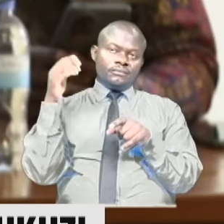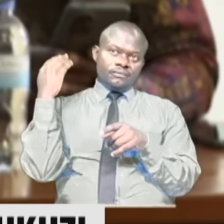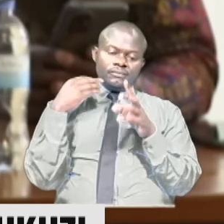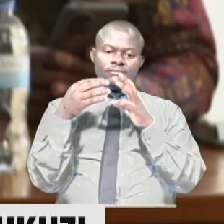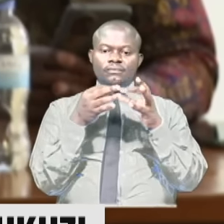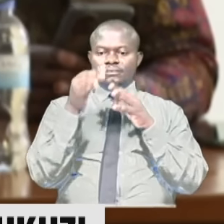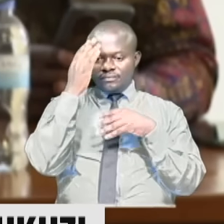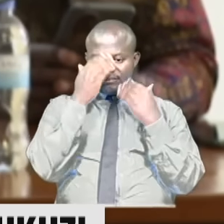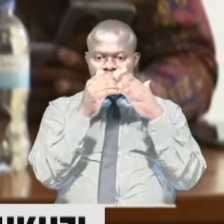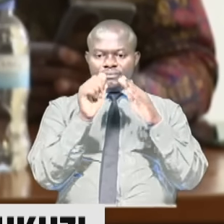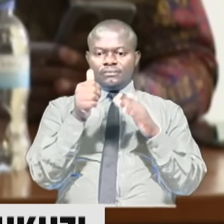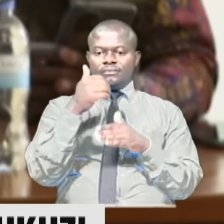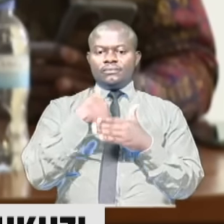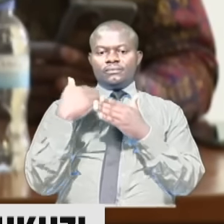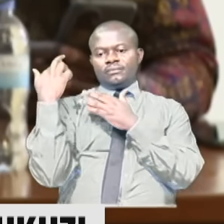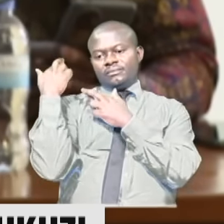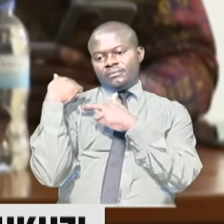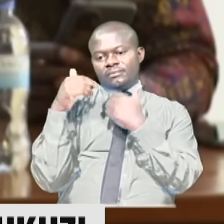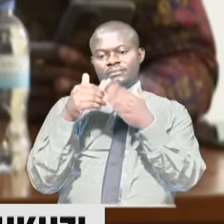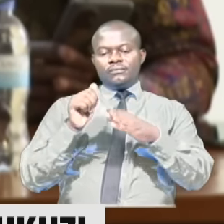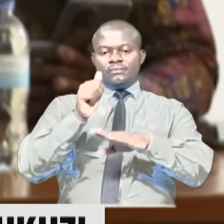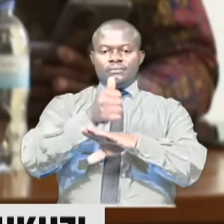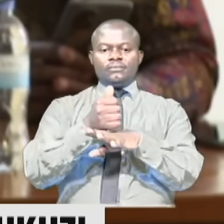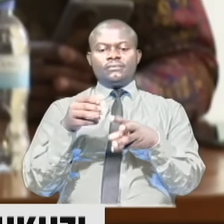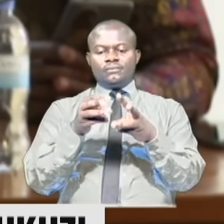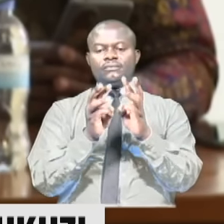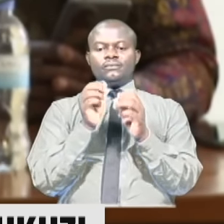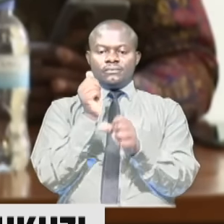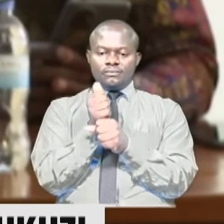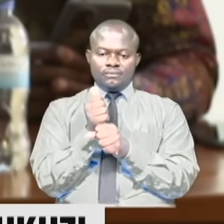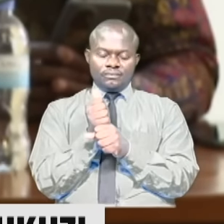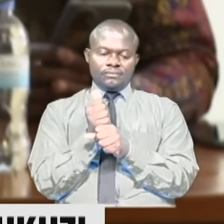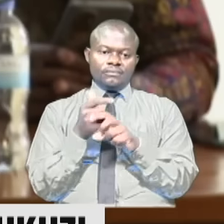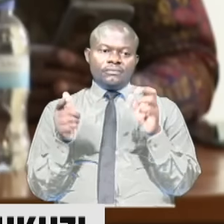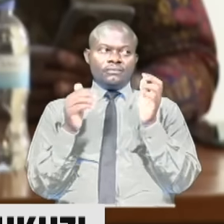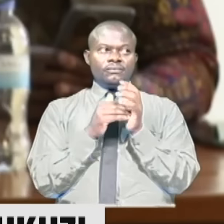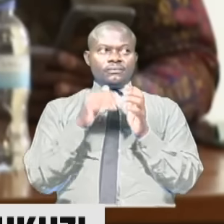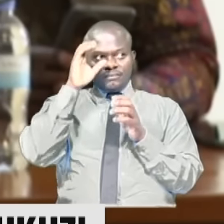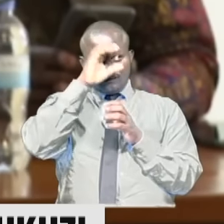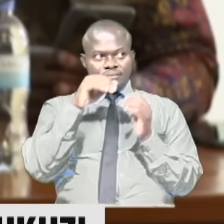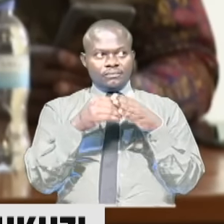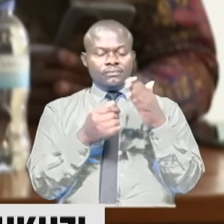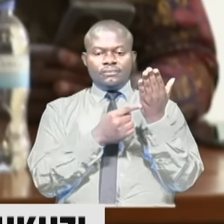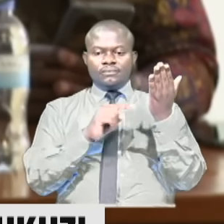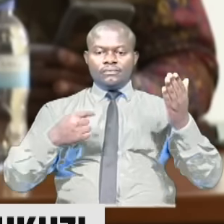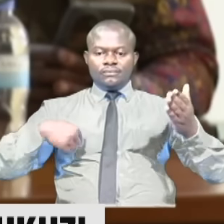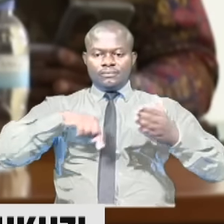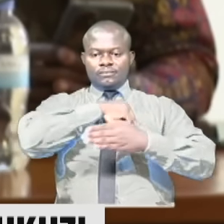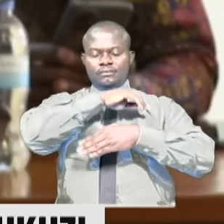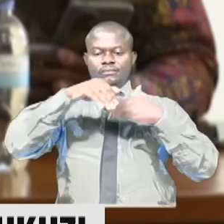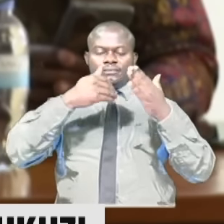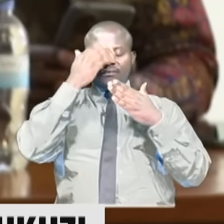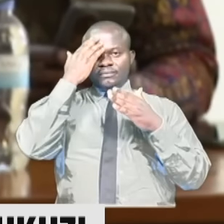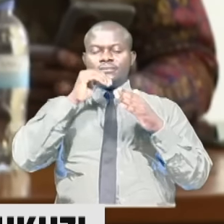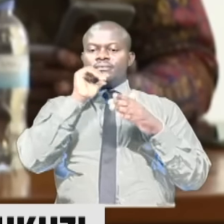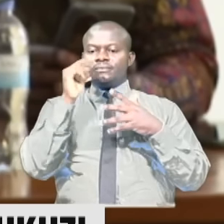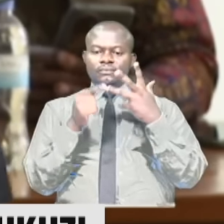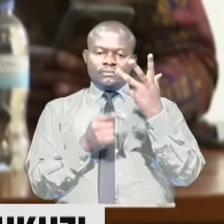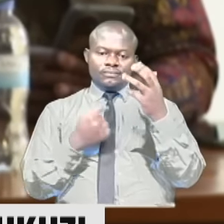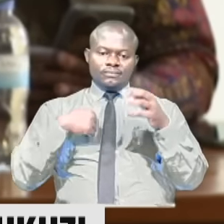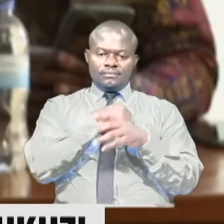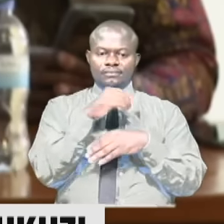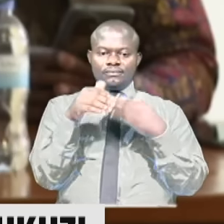niyo ifite mu nshingano gushyiraho ubwo buryo bwo kubikora ndetse no gushaka tekinike yo kubisiba kuko ntabwo ari ikintu wavuga ngo urabwira